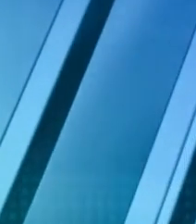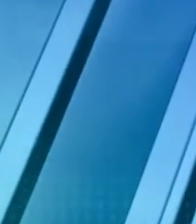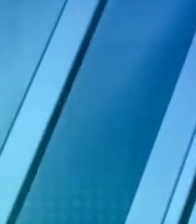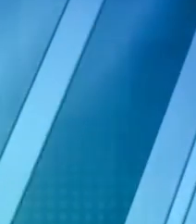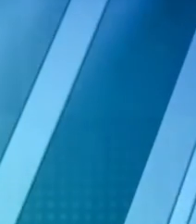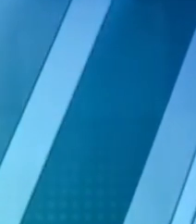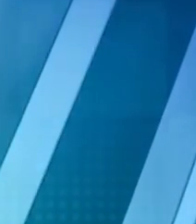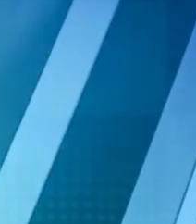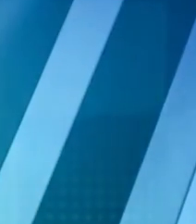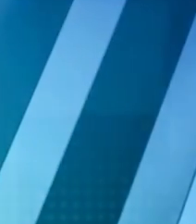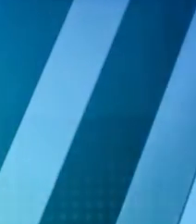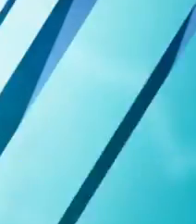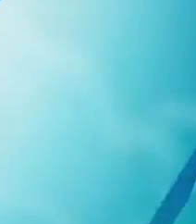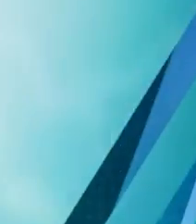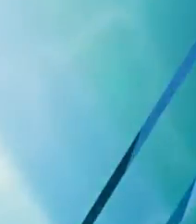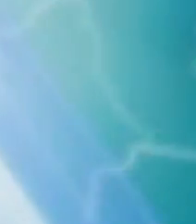Музика